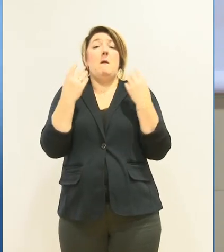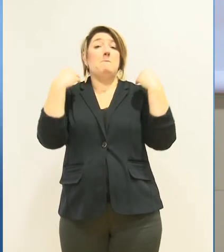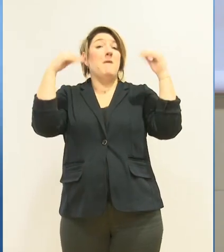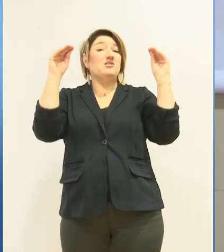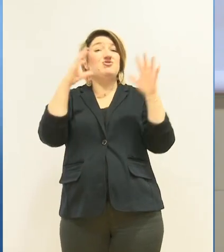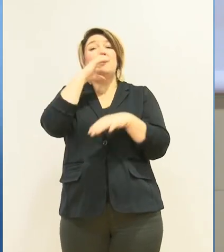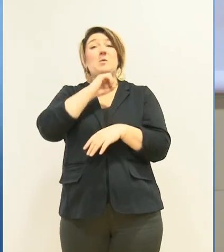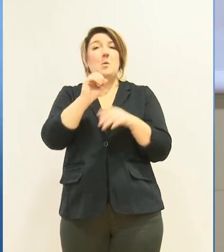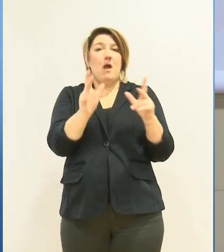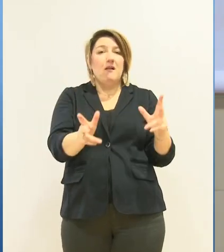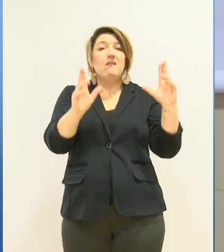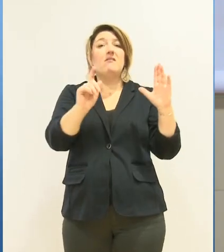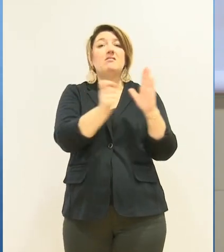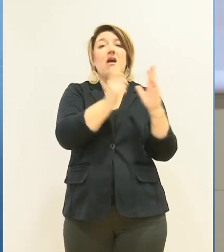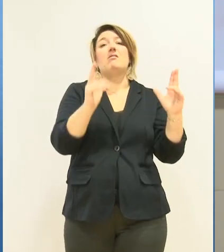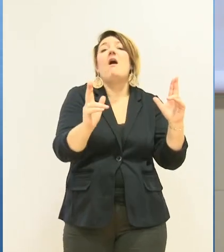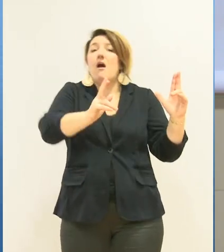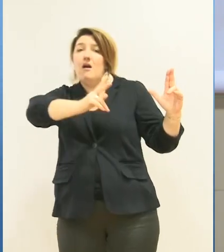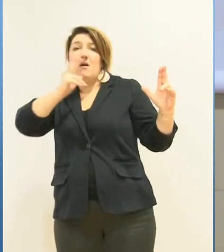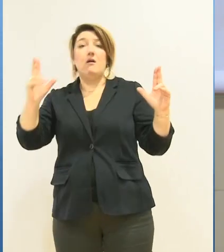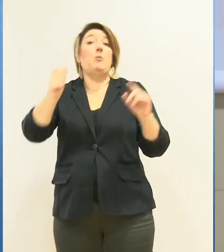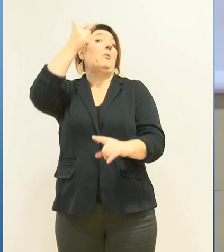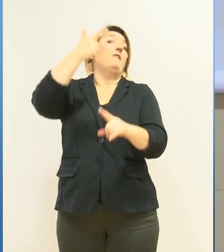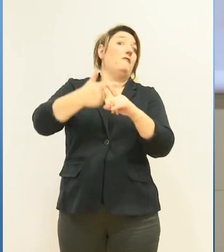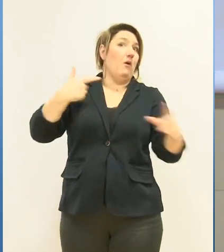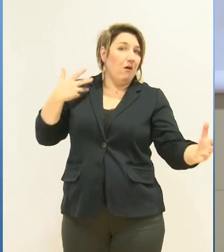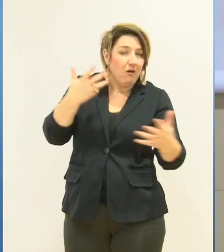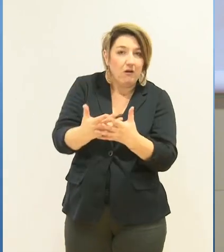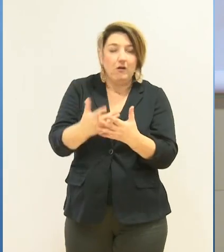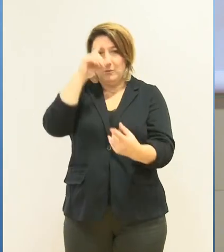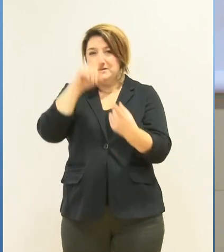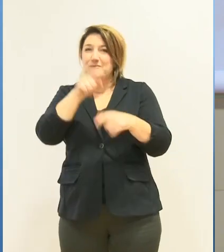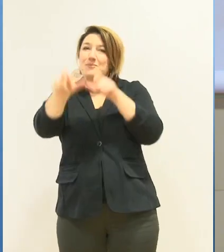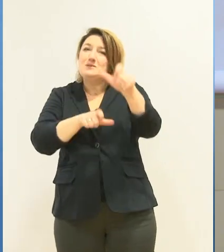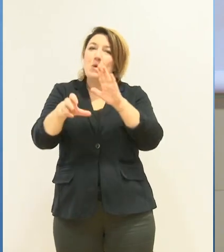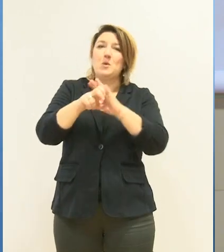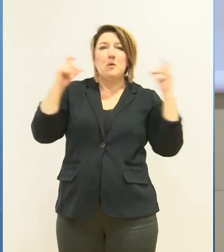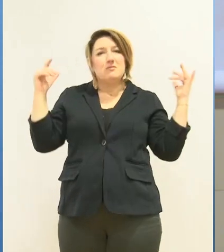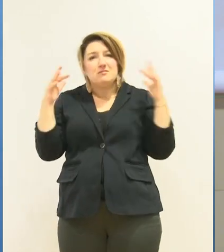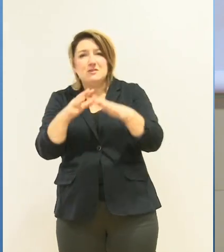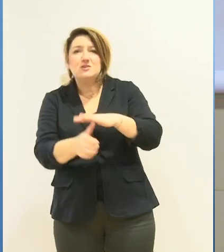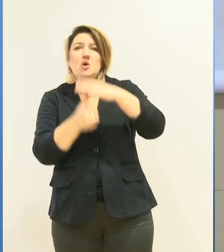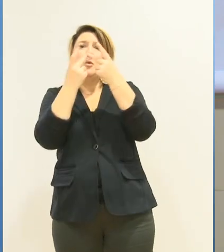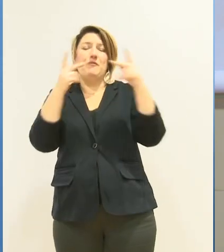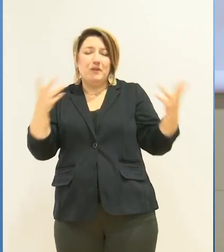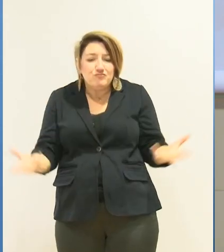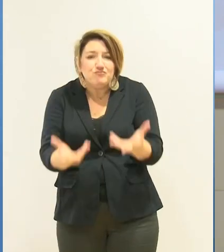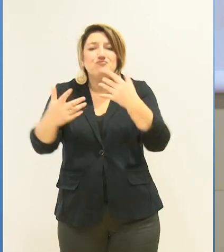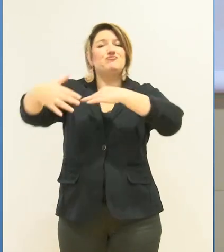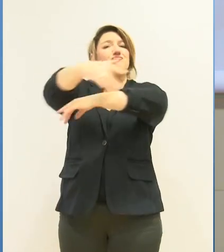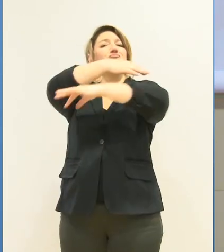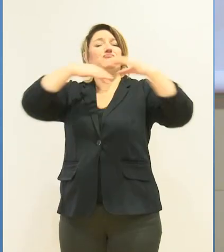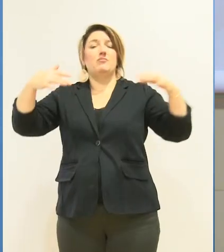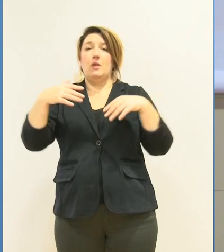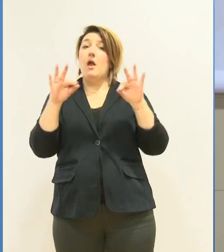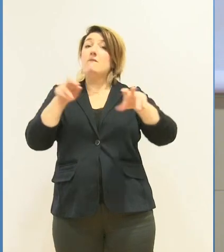pour inviter et inciter les grands de bois les métropolites à a profité du centre ville au niveau des mobilités la priorité a été mise sur